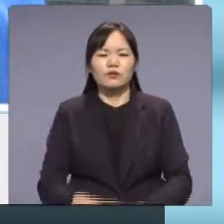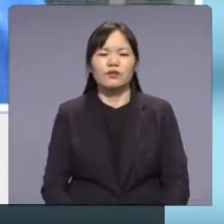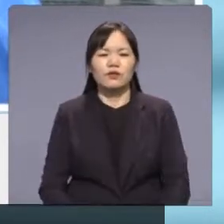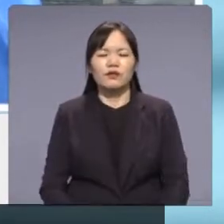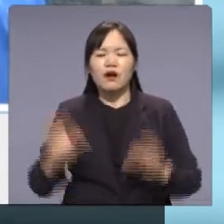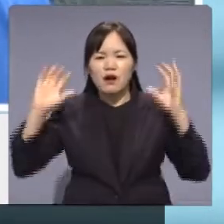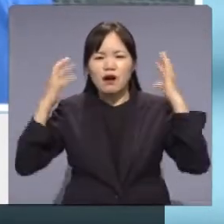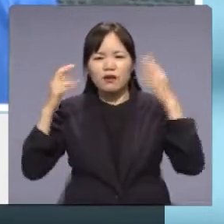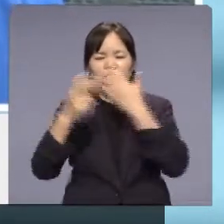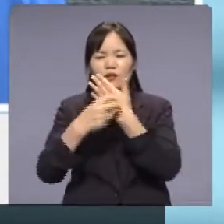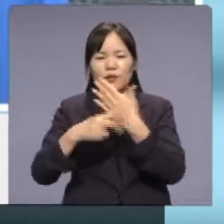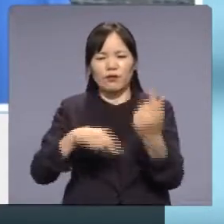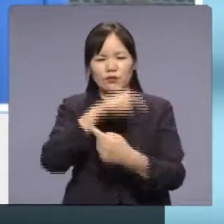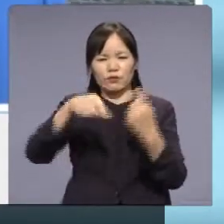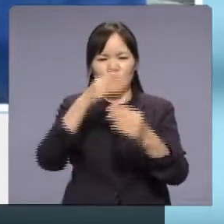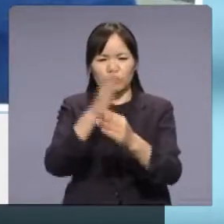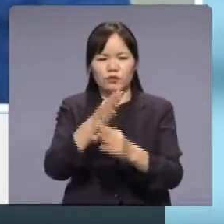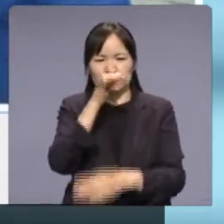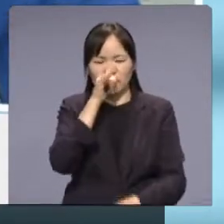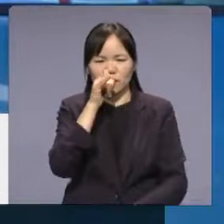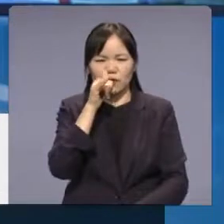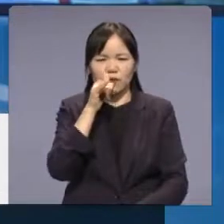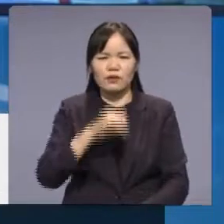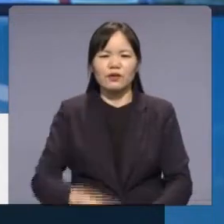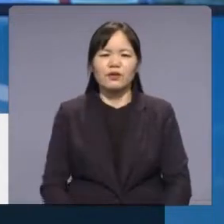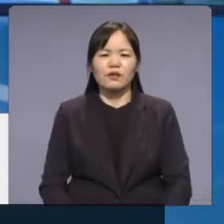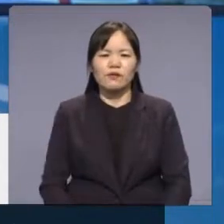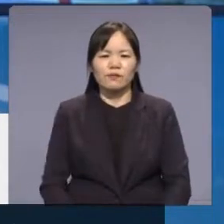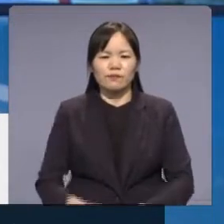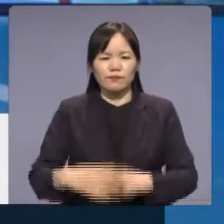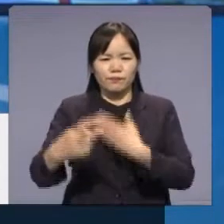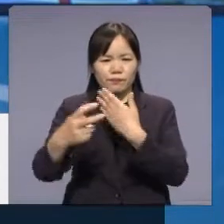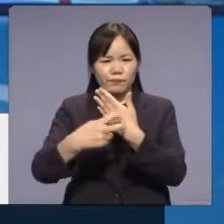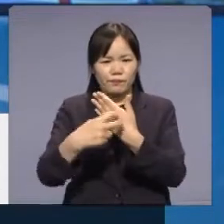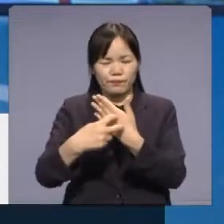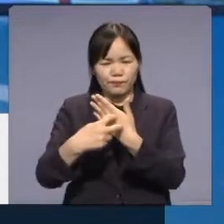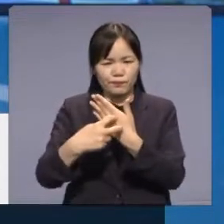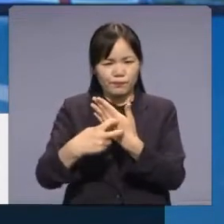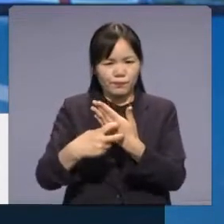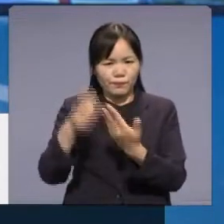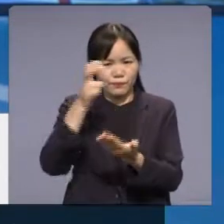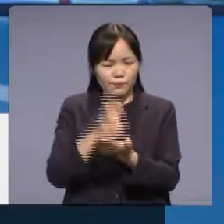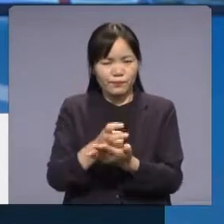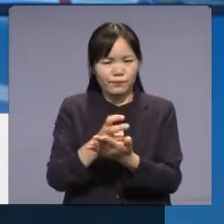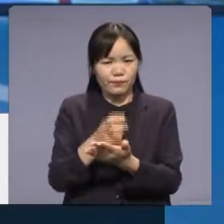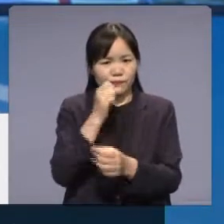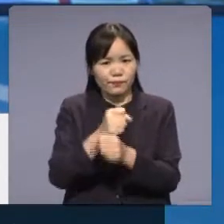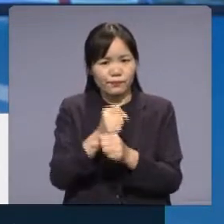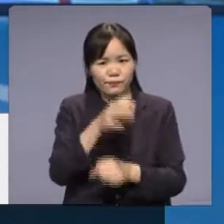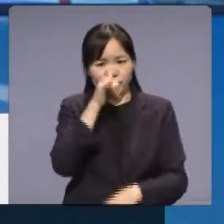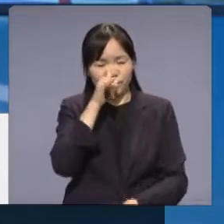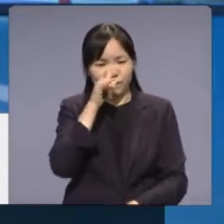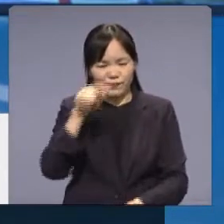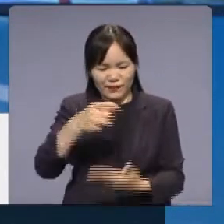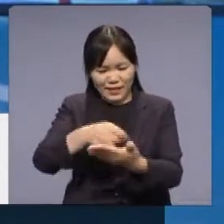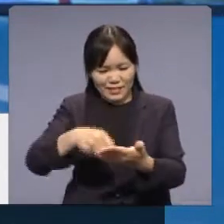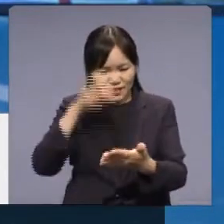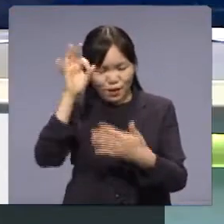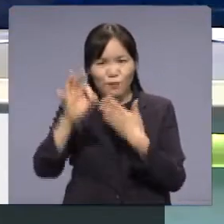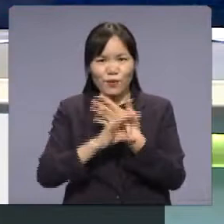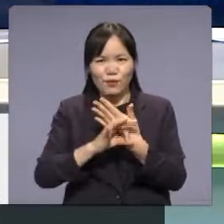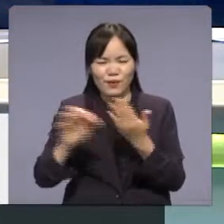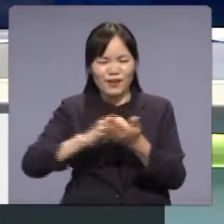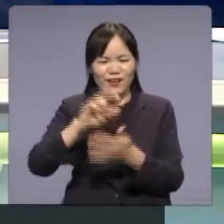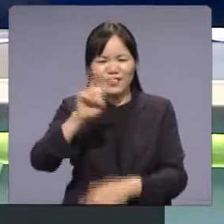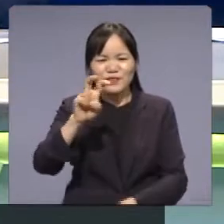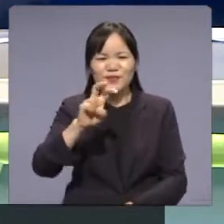심야어린이 병원도 운영하고 있고 당직의료기관 이제 조례도 제정하고 있고 후보님, 네. 지금 써오신 거 보니까 네. 한